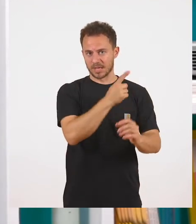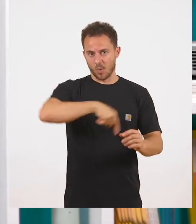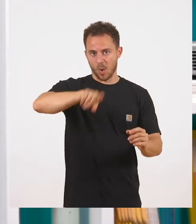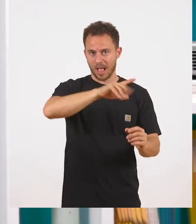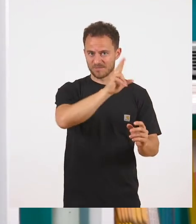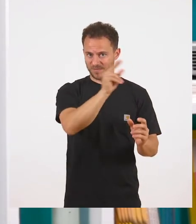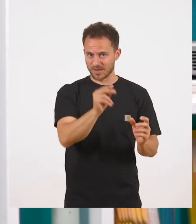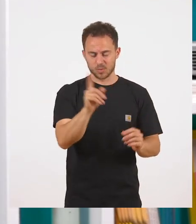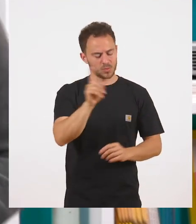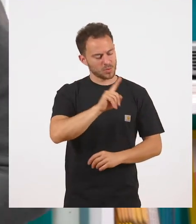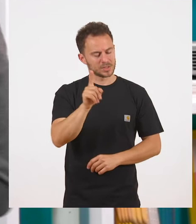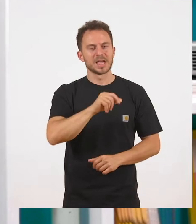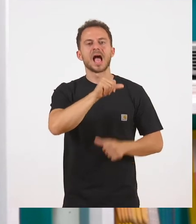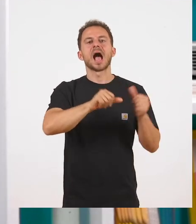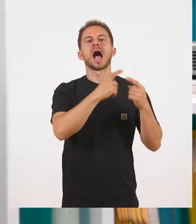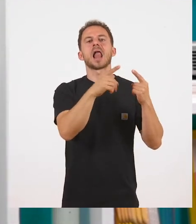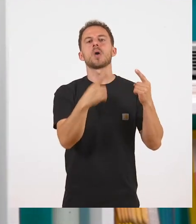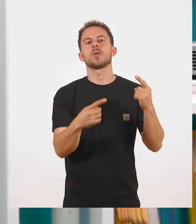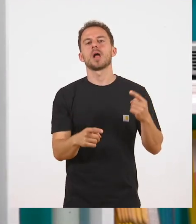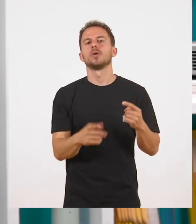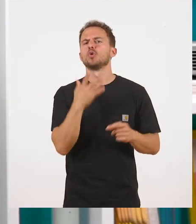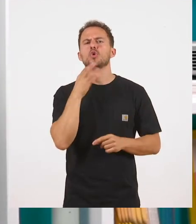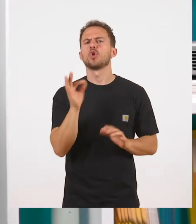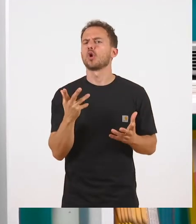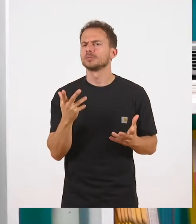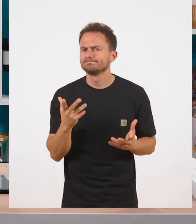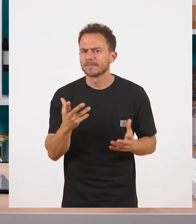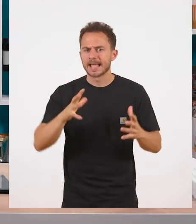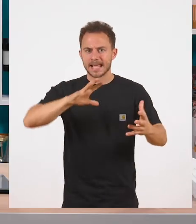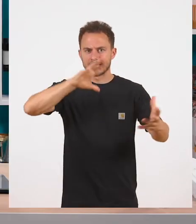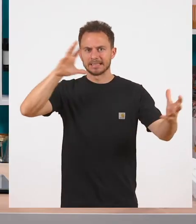σφαιρικό σχήμα. Η γη είναι σαν